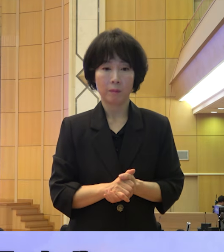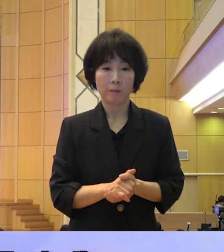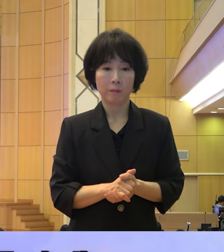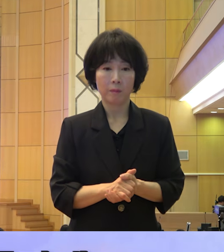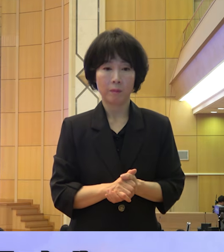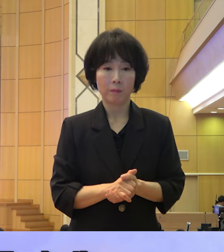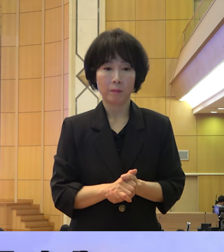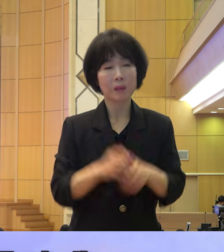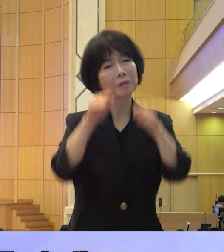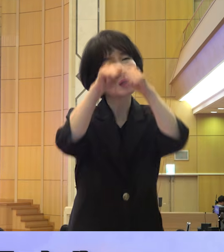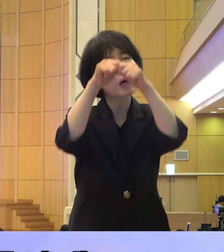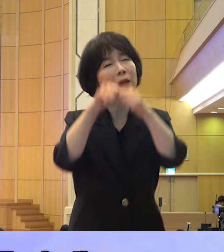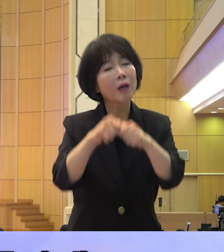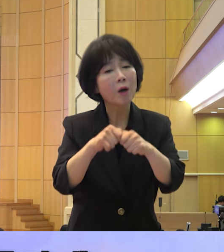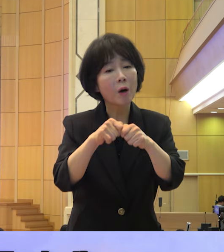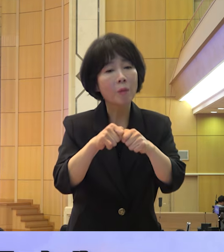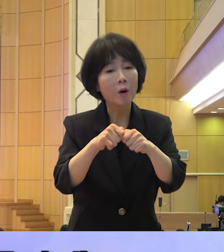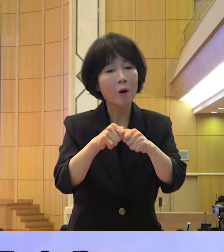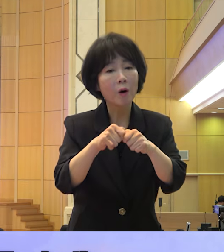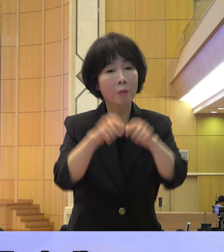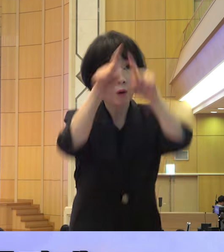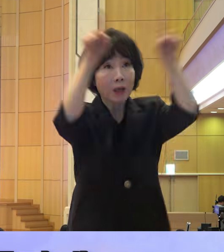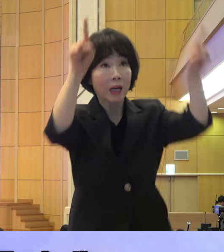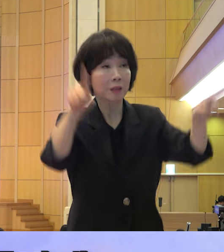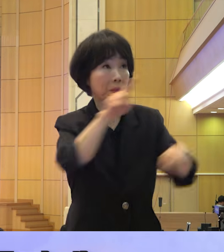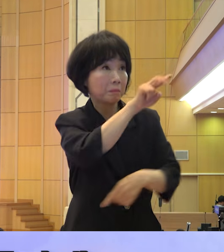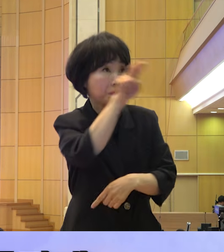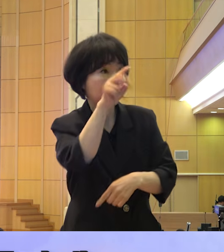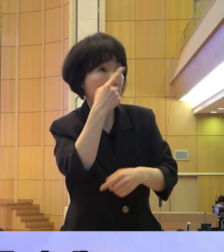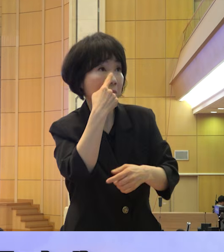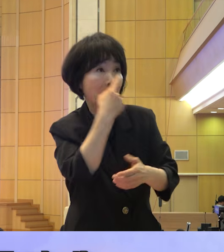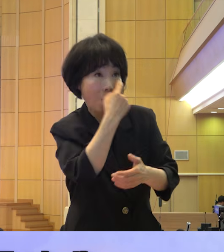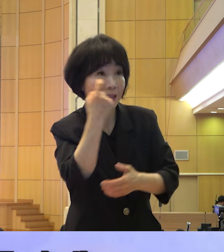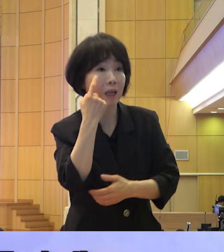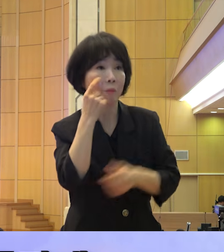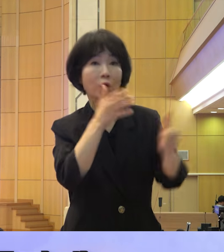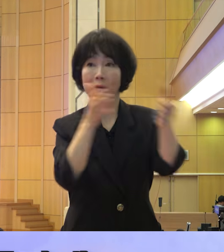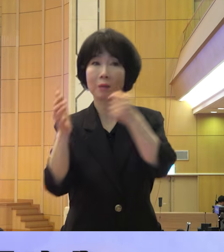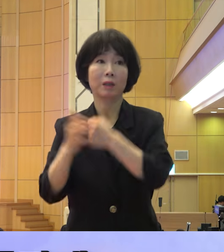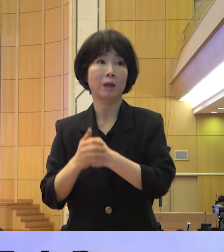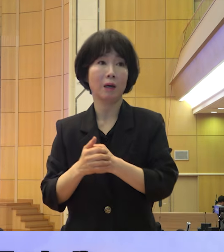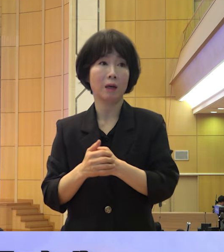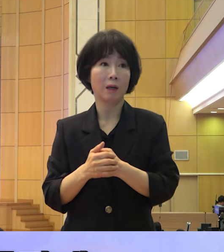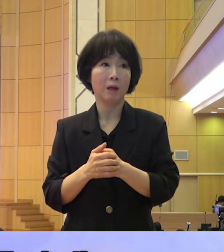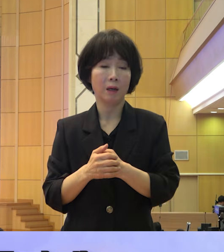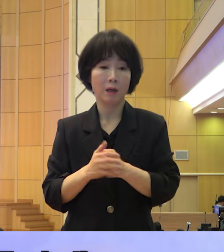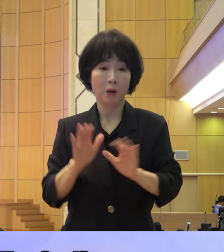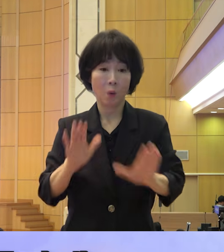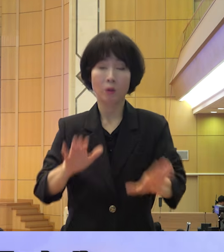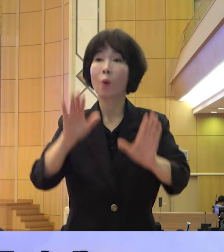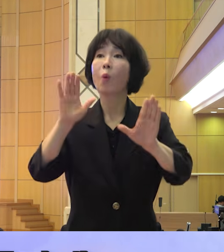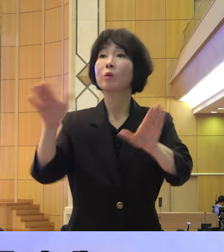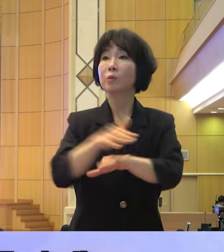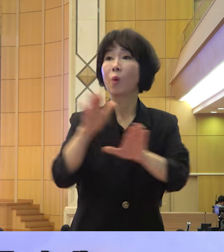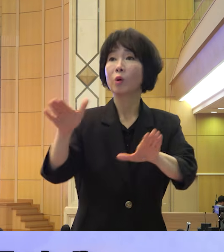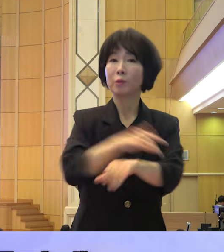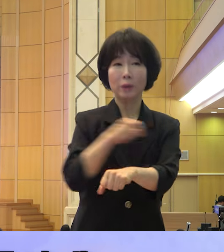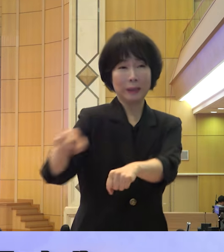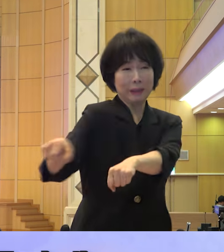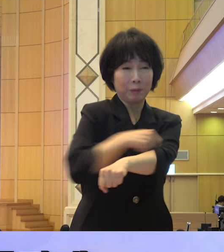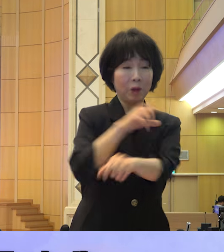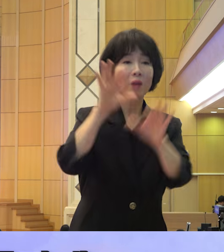자세한 것은 게시판을 참조해 주시길 바랍니다. 그리고 오늘부터